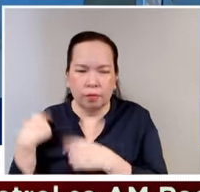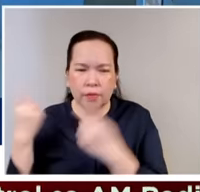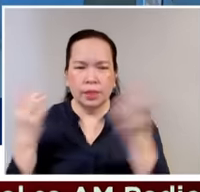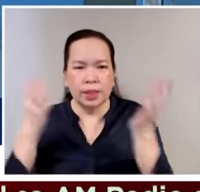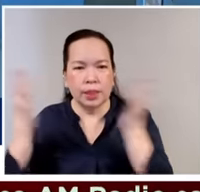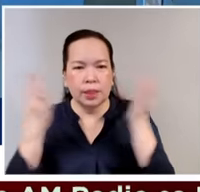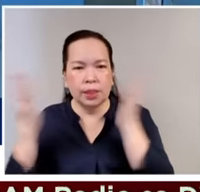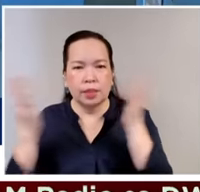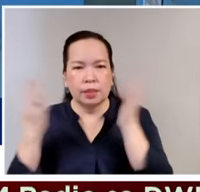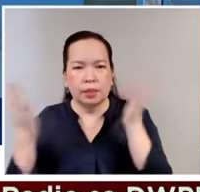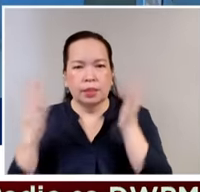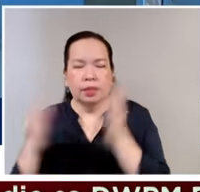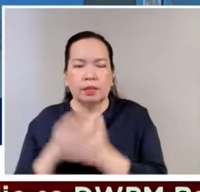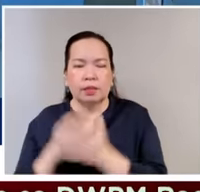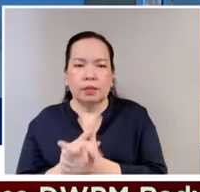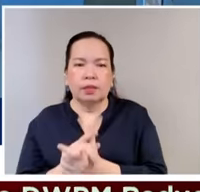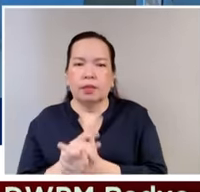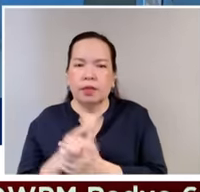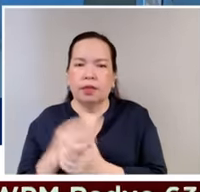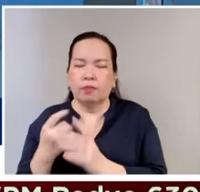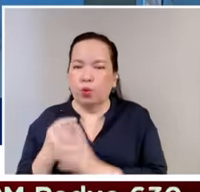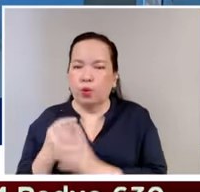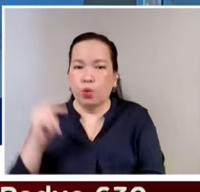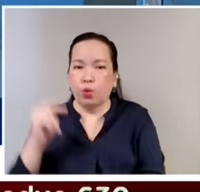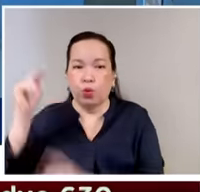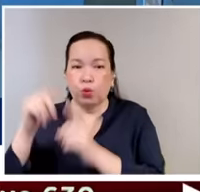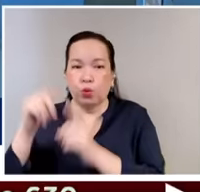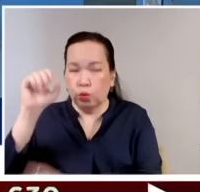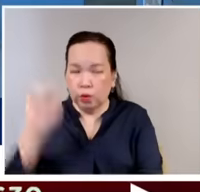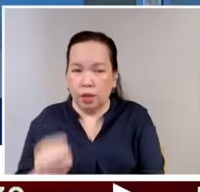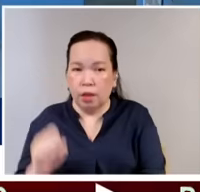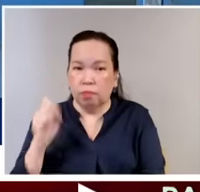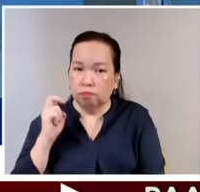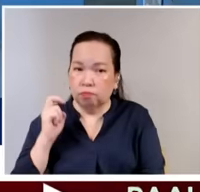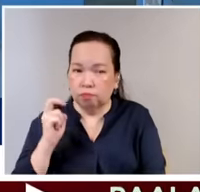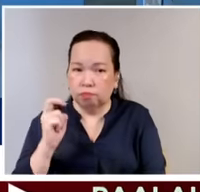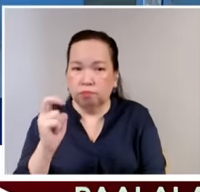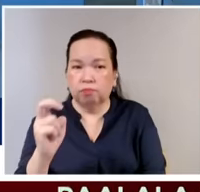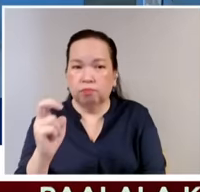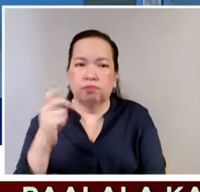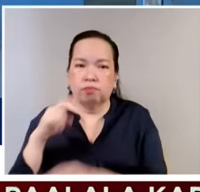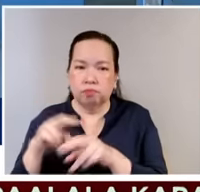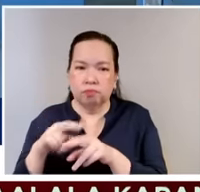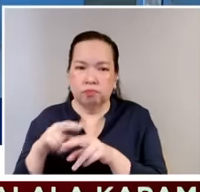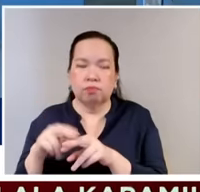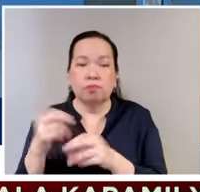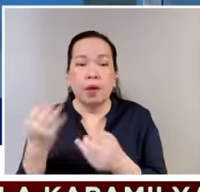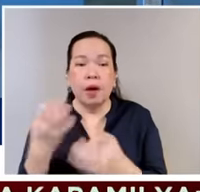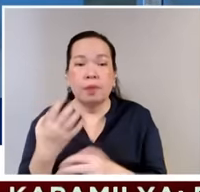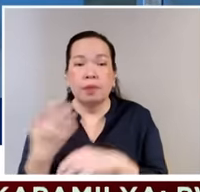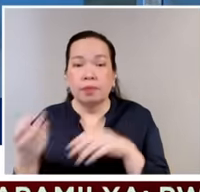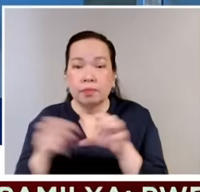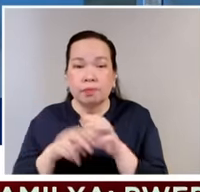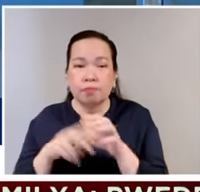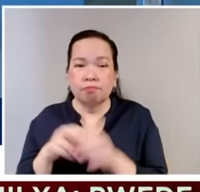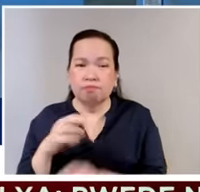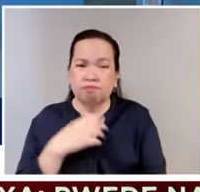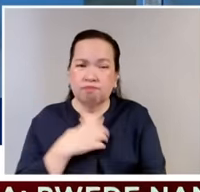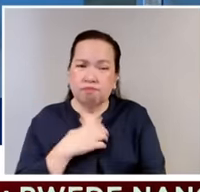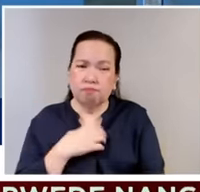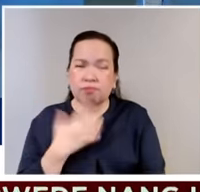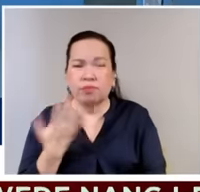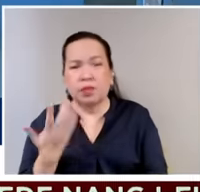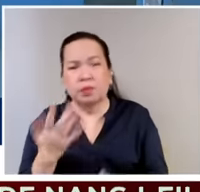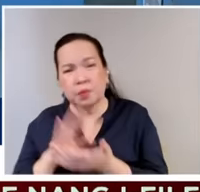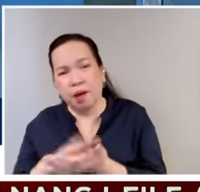nga mapapahaba, mapapamahal ang kanilang biyahe. Samantala, siniguro naman ng Department of Transportation na kinakausap na nito yung